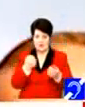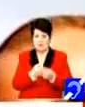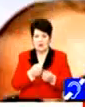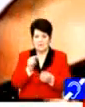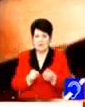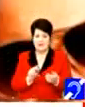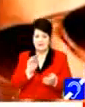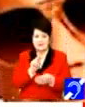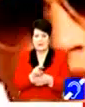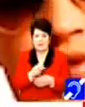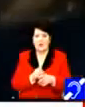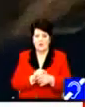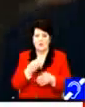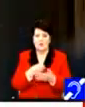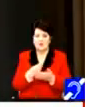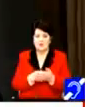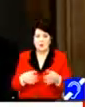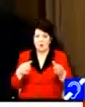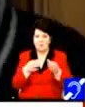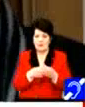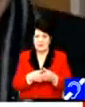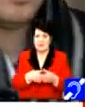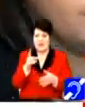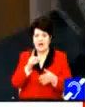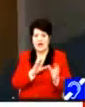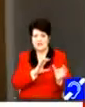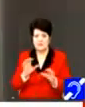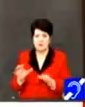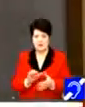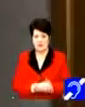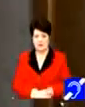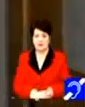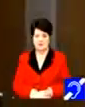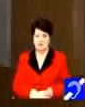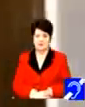pentru a intra în posesia unei sume de bani de la o companie de asigurări.